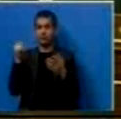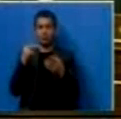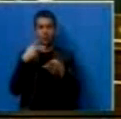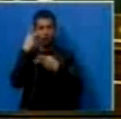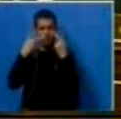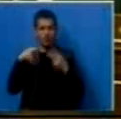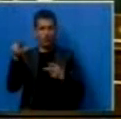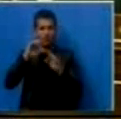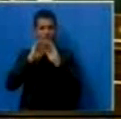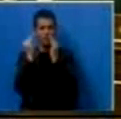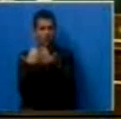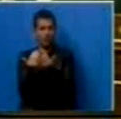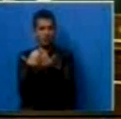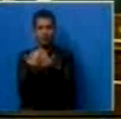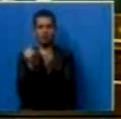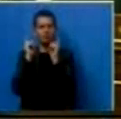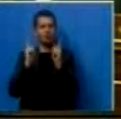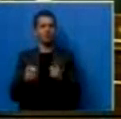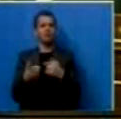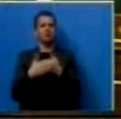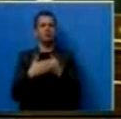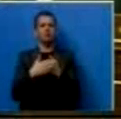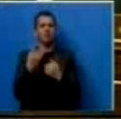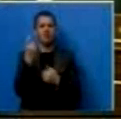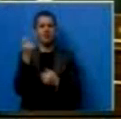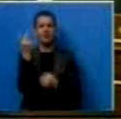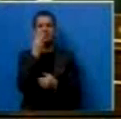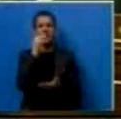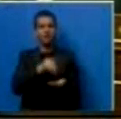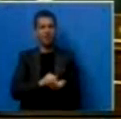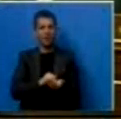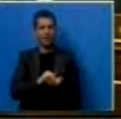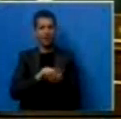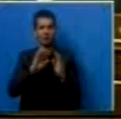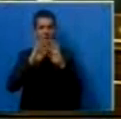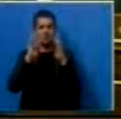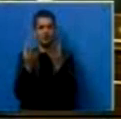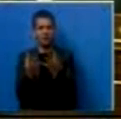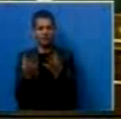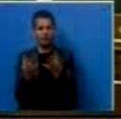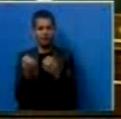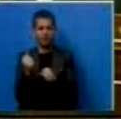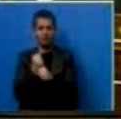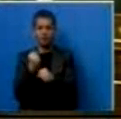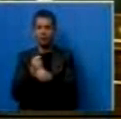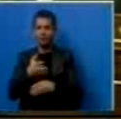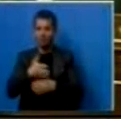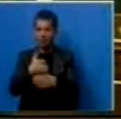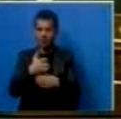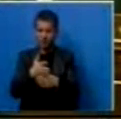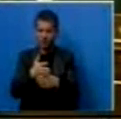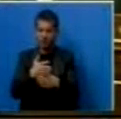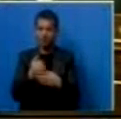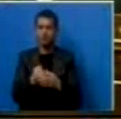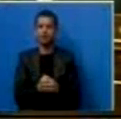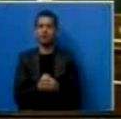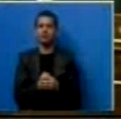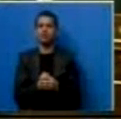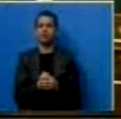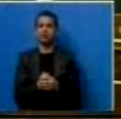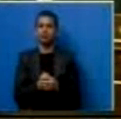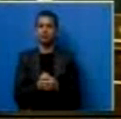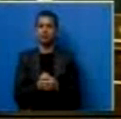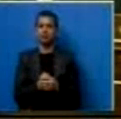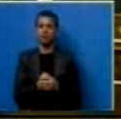BE do duhet i kishin rreth 120.000 staf për krahas politik e administrativ, e me këtë